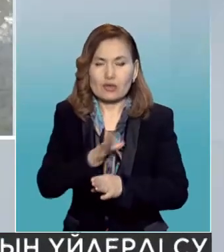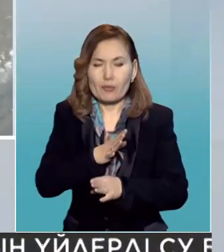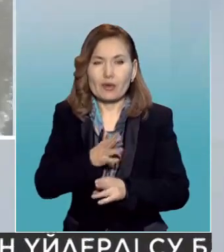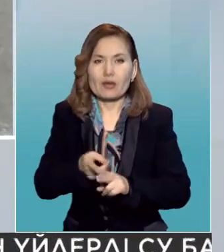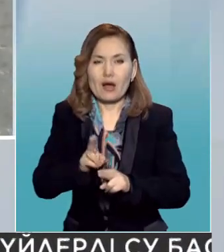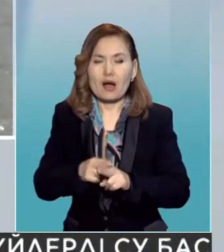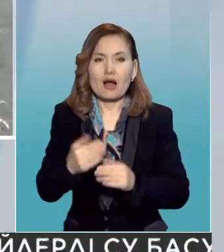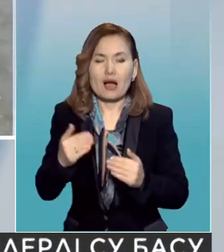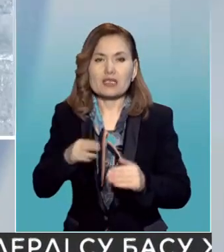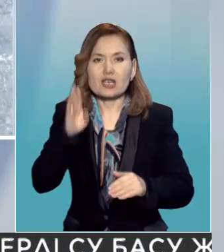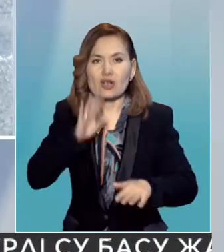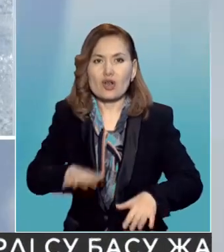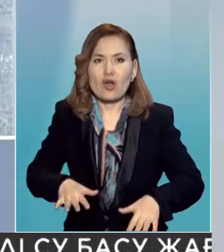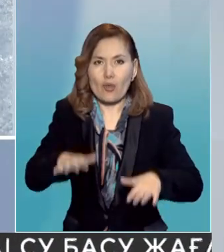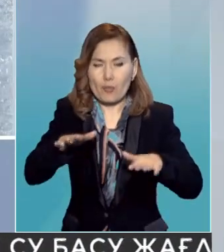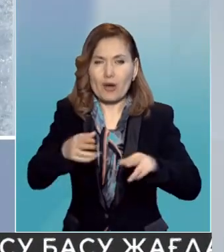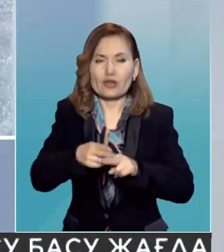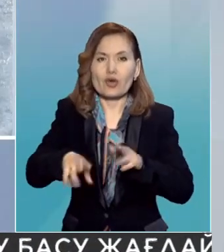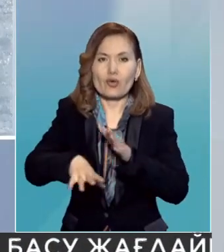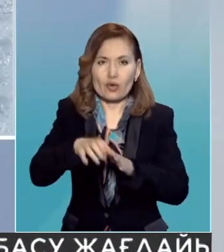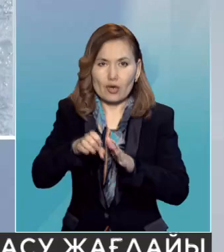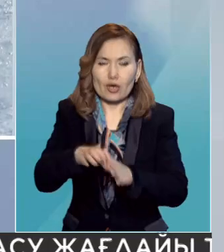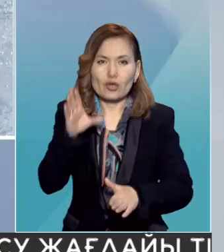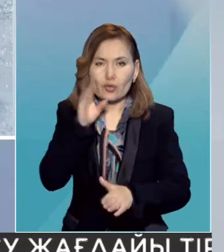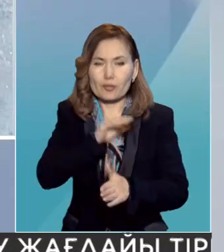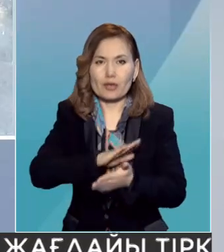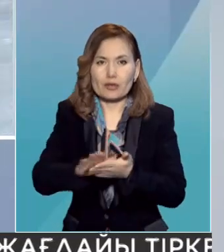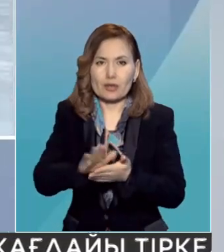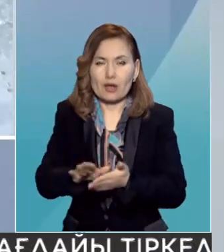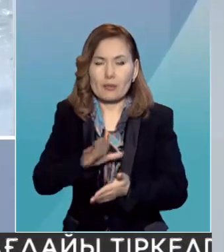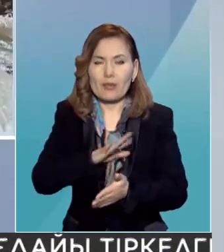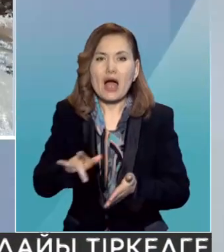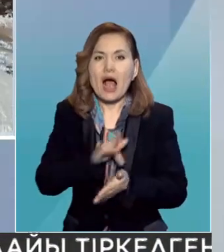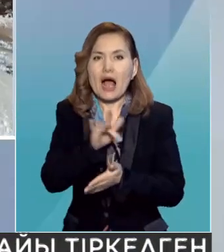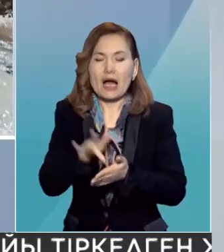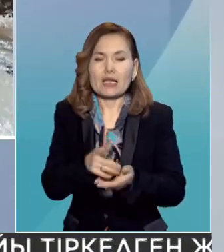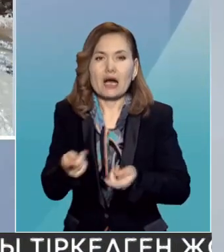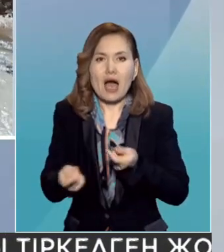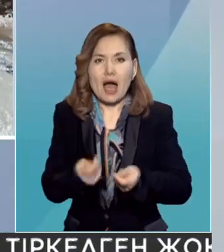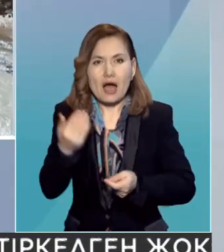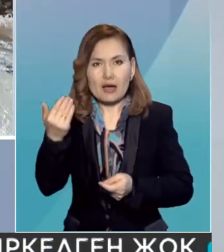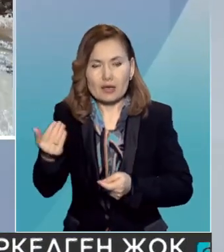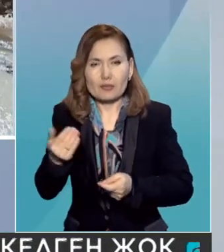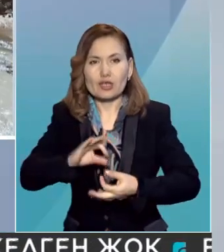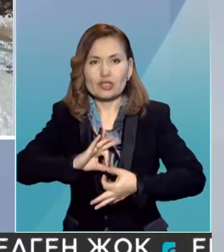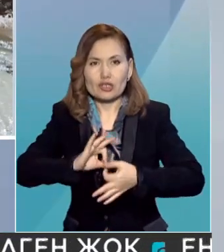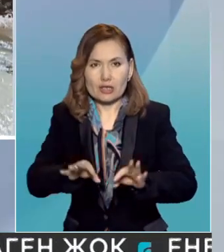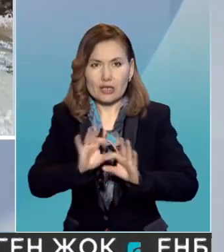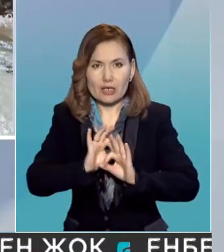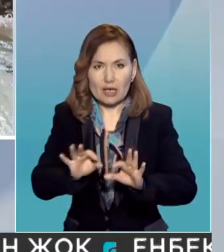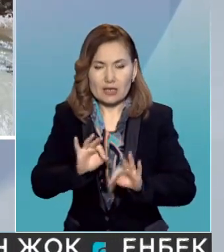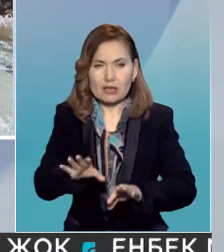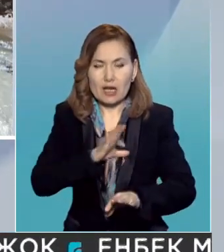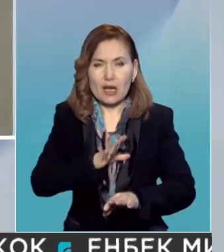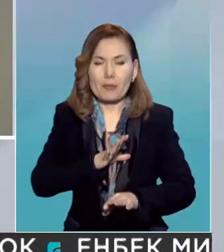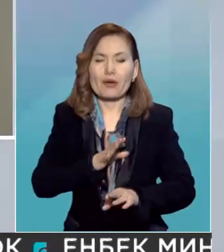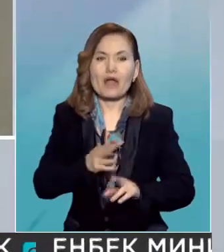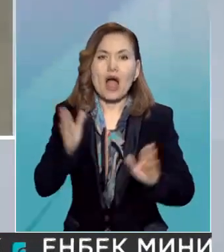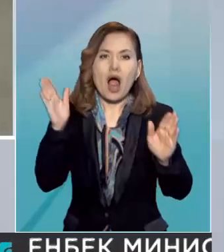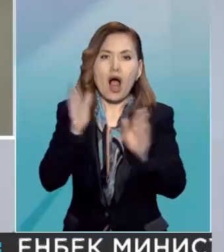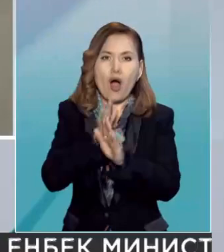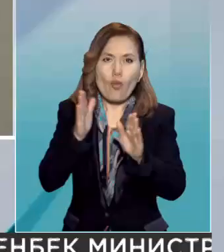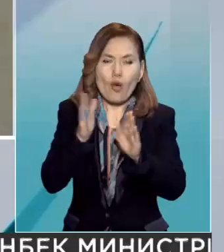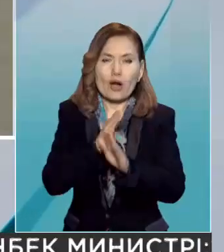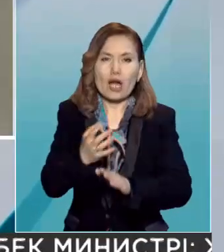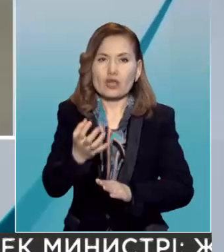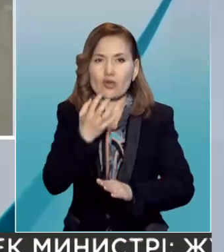бәсеңсіді, жертөлелер кептірілген. Қала әкімі бұл жағдайға бірнеше себептерді атап өтті. Ауа райы күрт жылып, қар